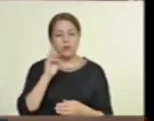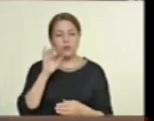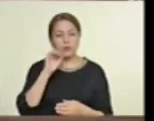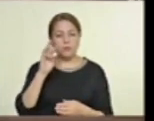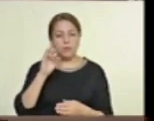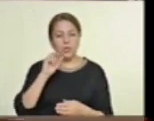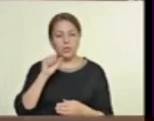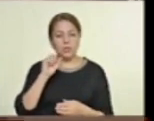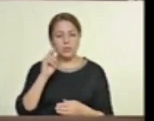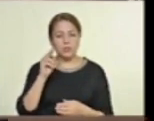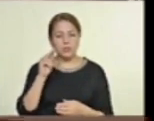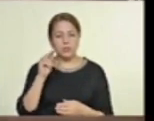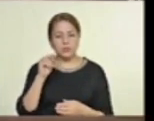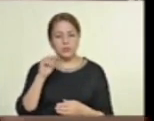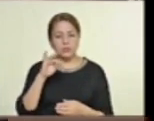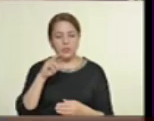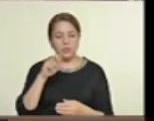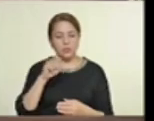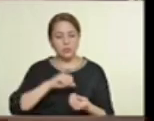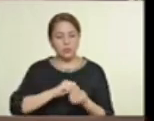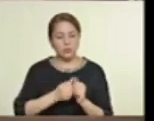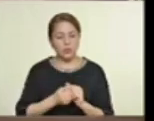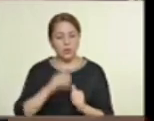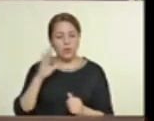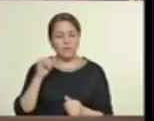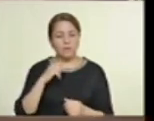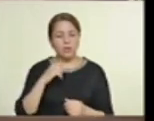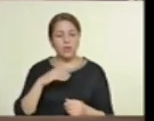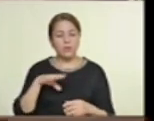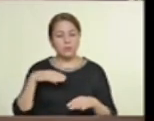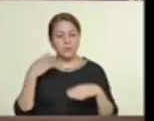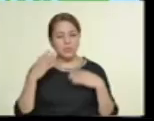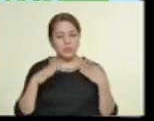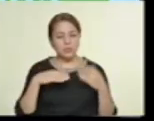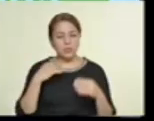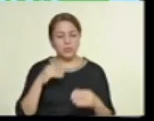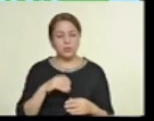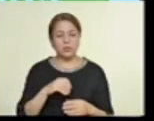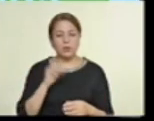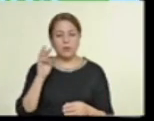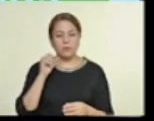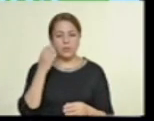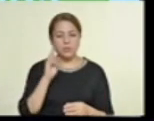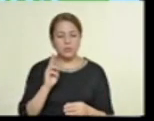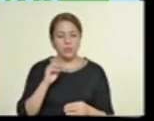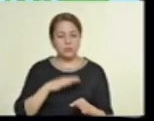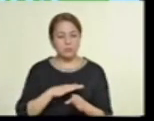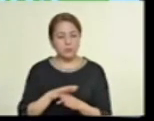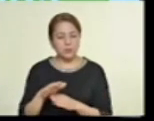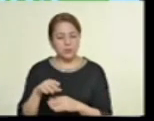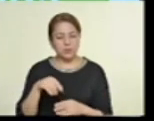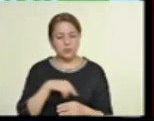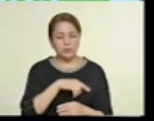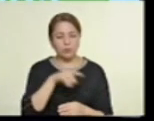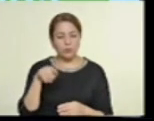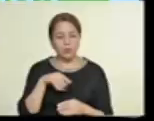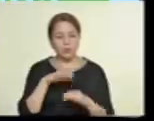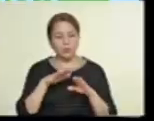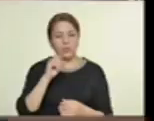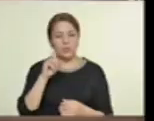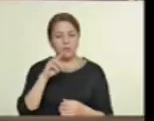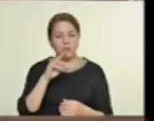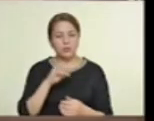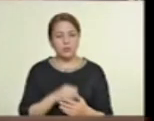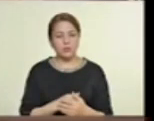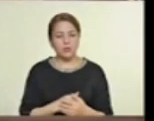qiling va albatta mashqlar bajarish paytida sof ko'makchilar va vazifadosh ko'makchilarning o'rniga ahamiyat